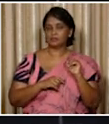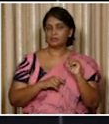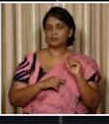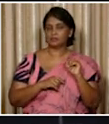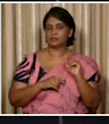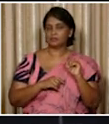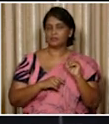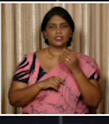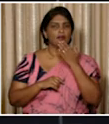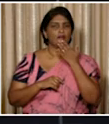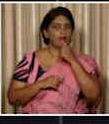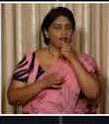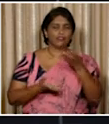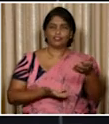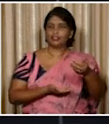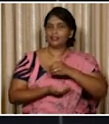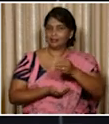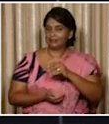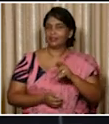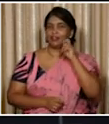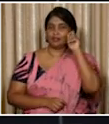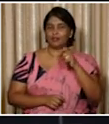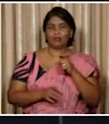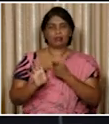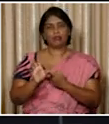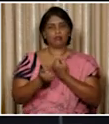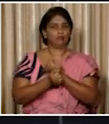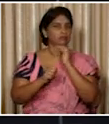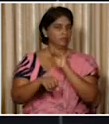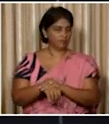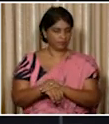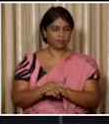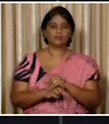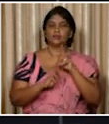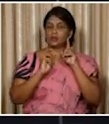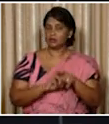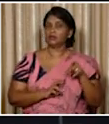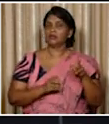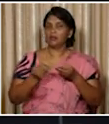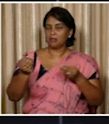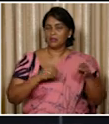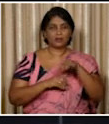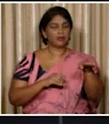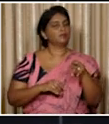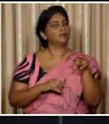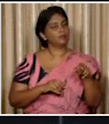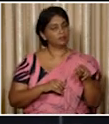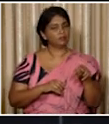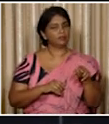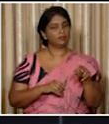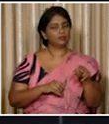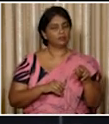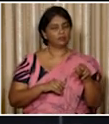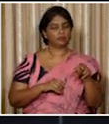நடாத்தியிருந்தனர். கோயிலுக்கு வரும் பக்தர்களின் தாகம் மாற்றும் நோக்கில் வீதியோர வீடுகளில் குடியிருக்கும் மக்கள் தமது வீடுகளுக்கு வெளியே வைத்திருந்த